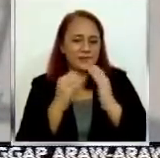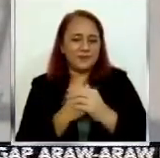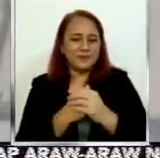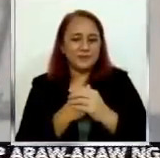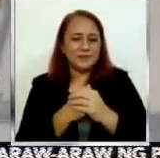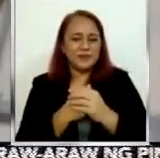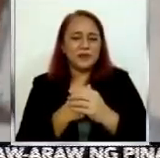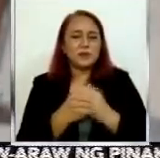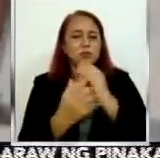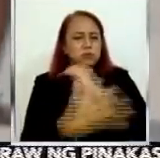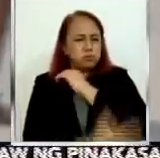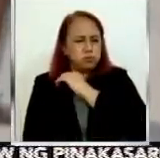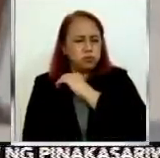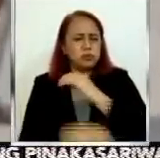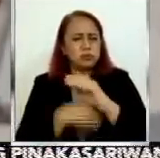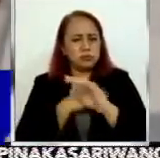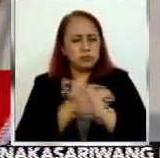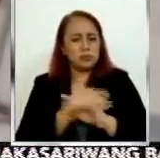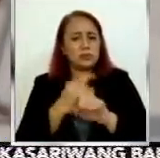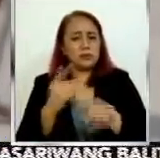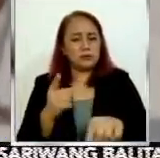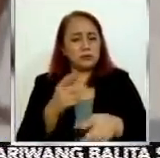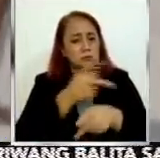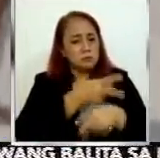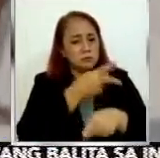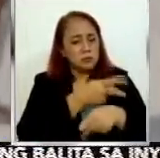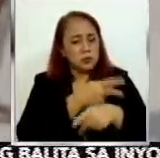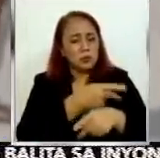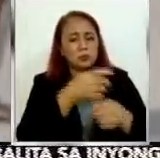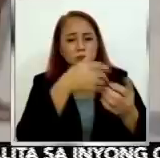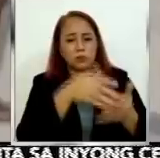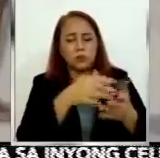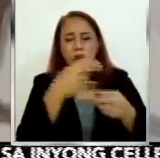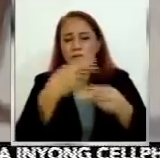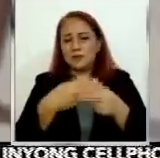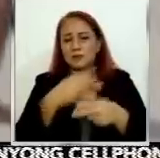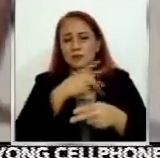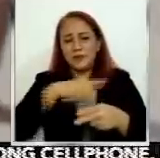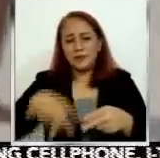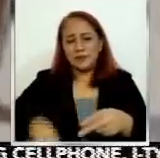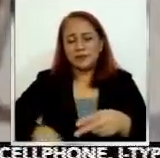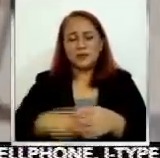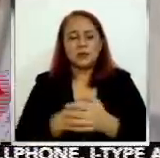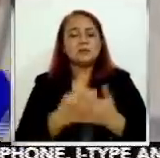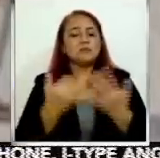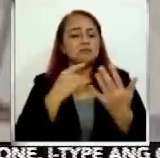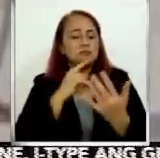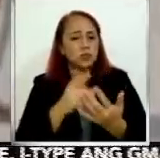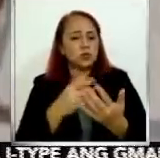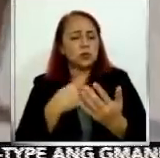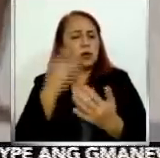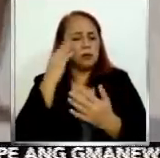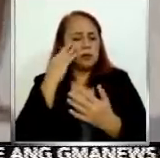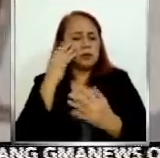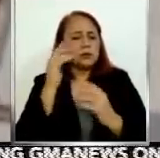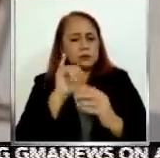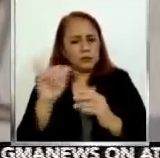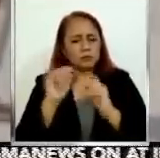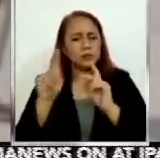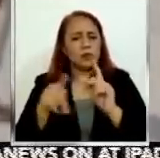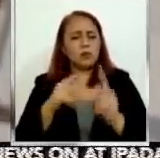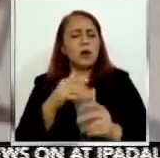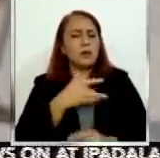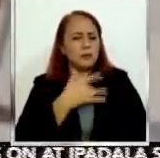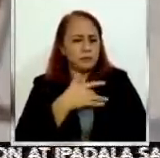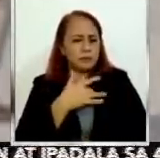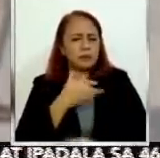kahirapan, ibihad lang kay Renzi para alagaan ang kanyang asong si Princess. Batid daw niyang tulad nating mga tao, may pakiramdam ang mga